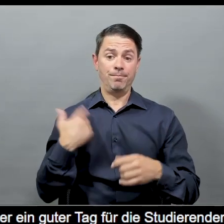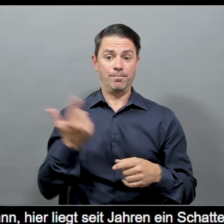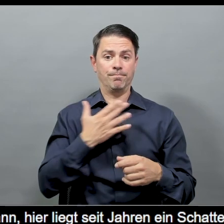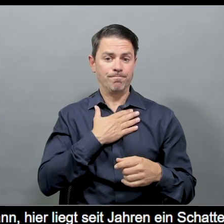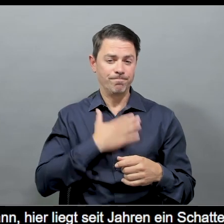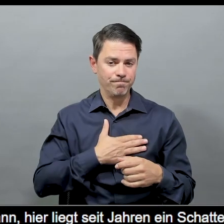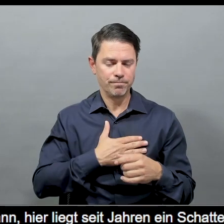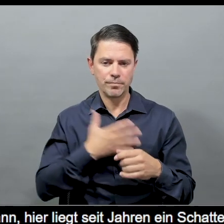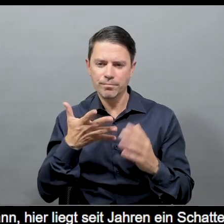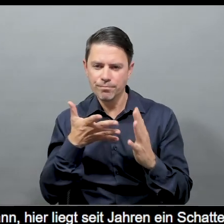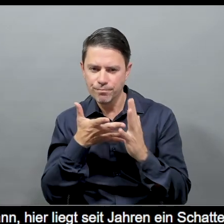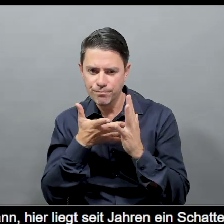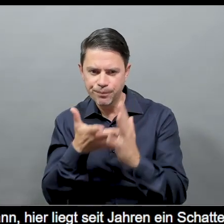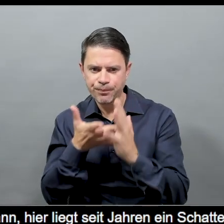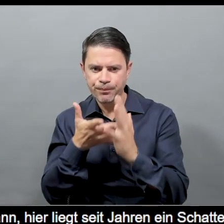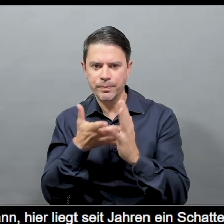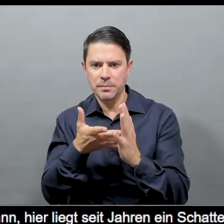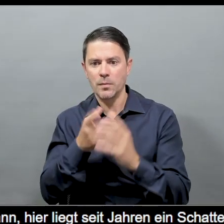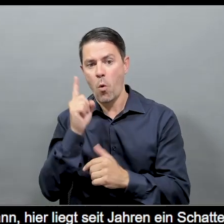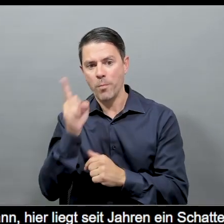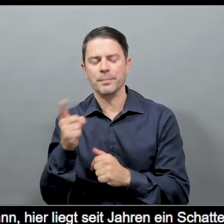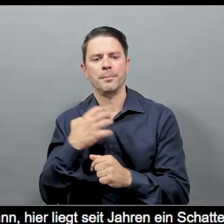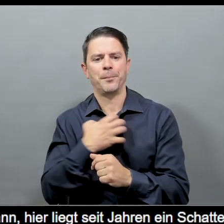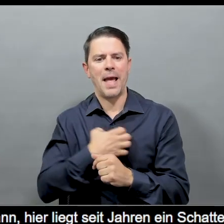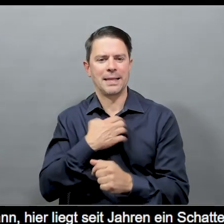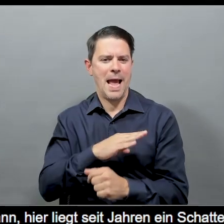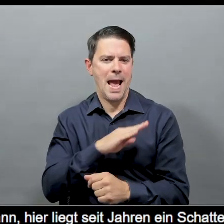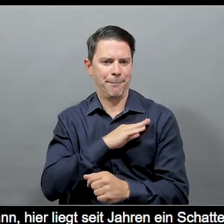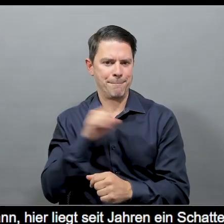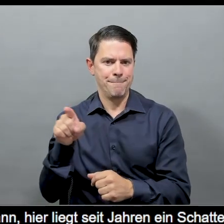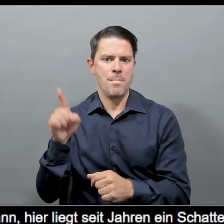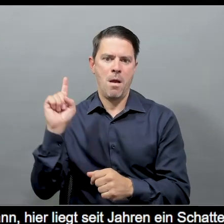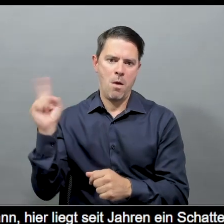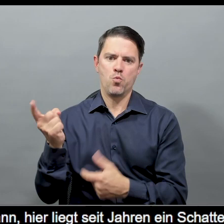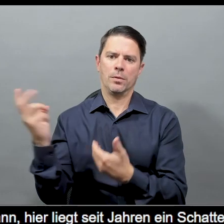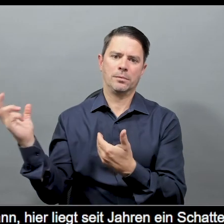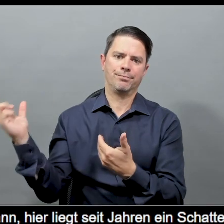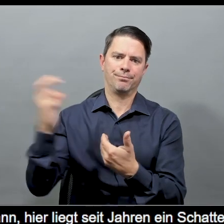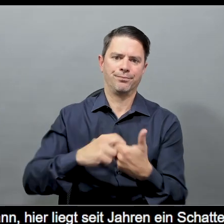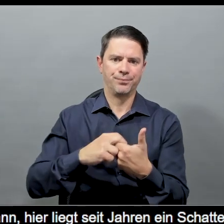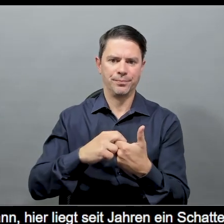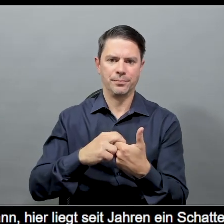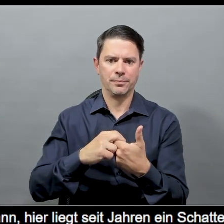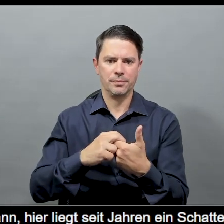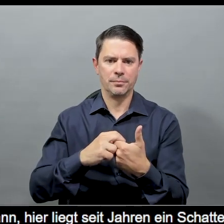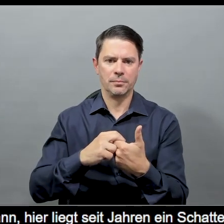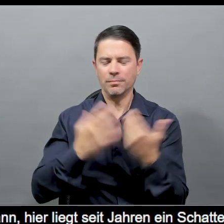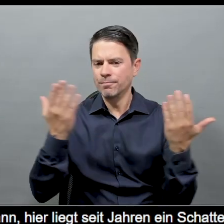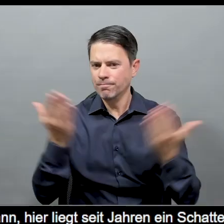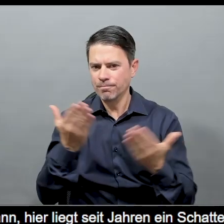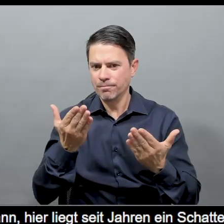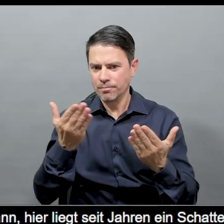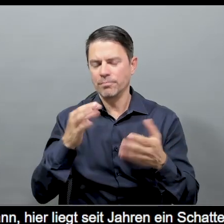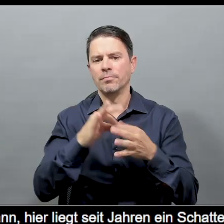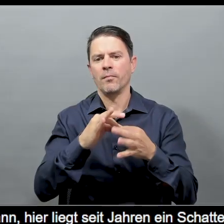Bayernheim eben hier einsteigen kann. Die Gespräche, glaube ich, das kann man sagen, lieber Christian Bernreiter, sind schon gut gedient. Und am Ende geht es dann um zwei Häuser,